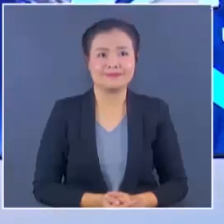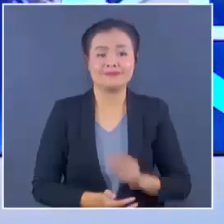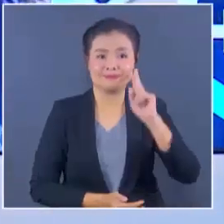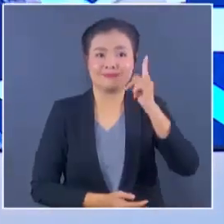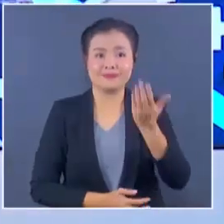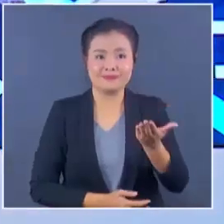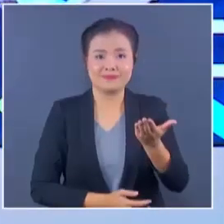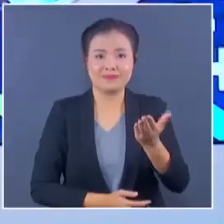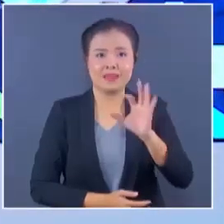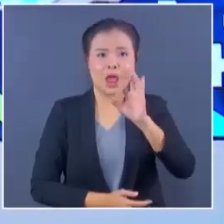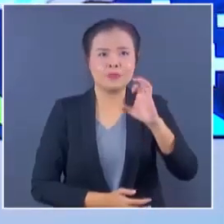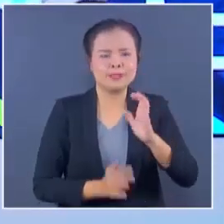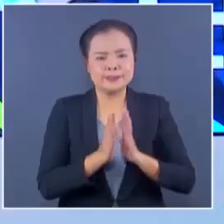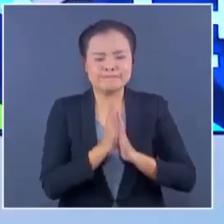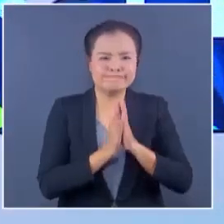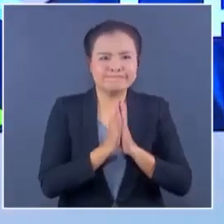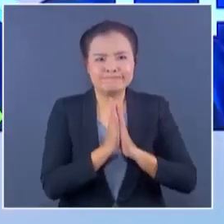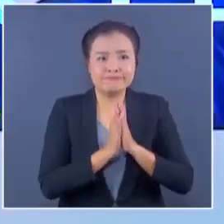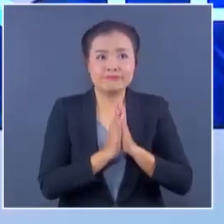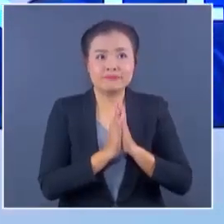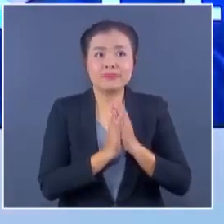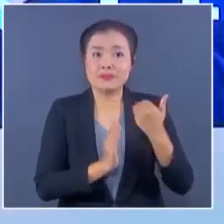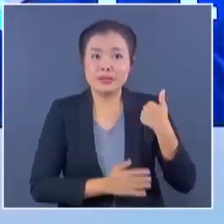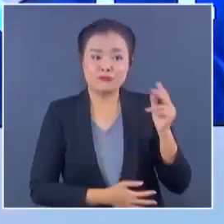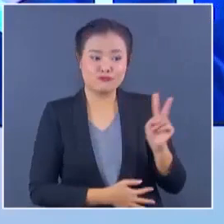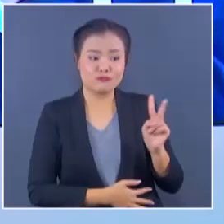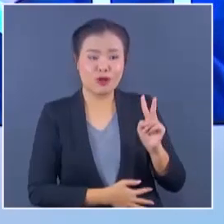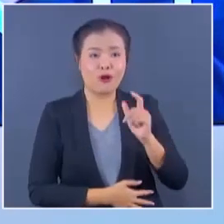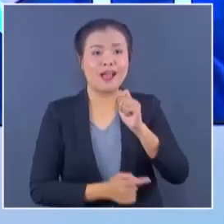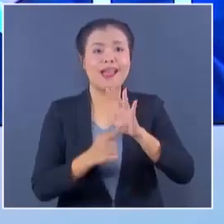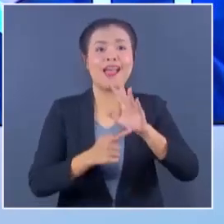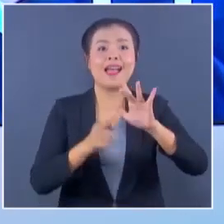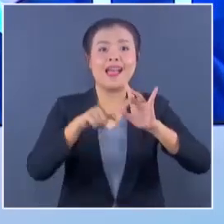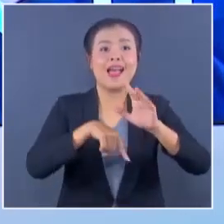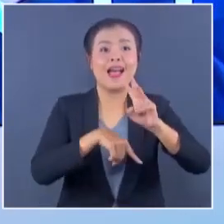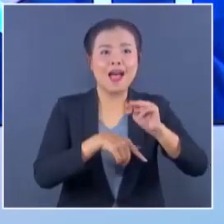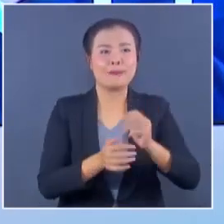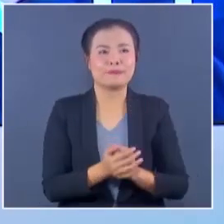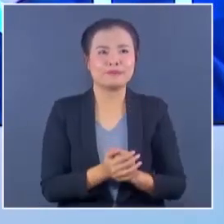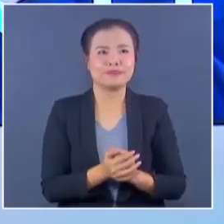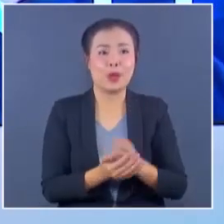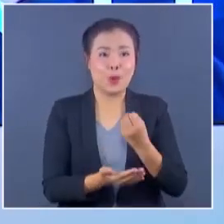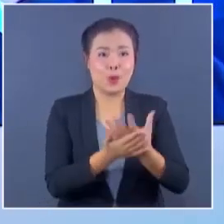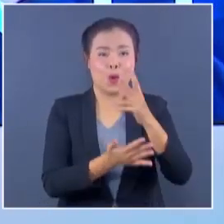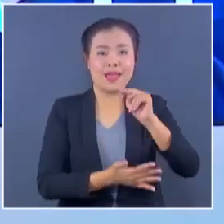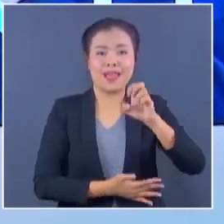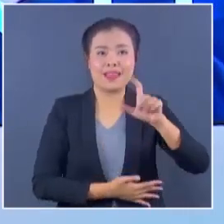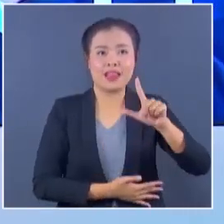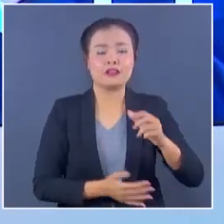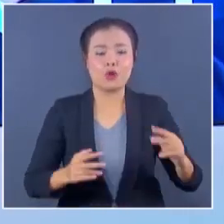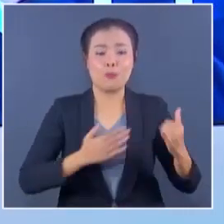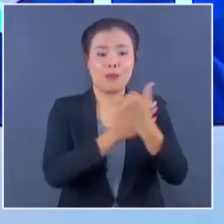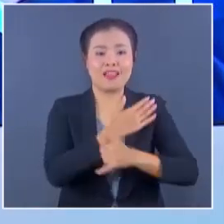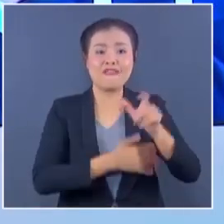วนข่าวนี้ทำเอาแฟนๆลุ้นกันแบบหนักมากเลยนะคะเมื่อมีภาพของซุปตาอย่างพี่อ้ําพัชรภาคู่กับไฮโซนินในทริปประเทศฝรั่งเศสน